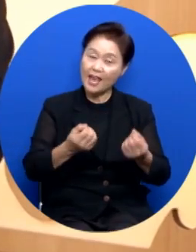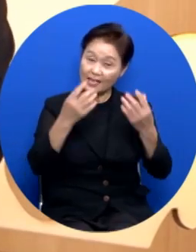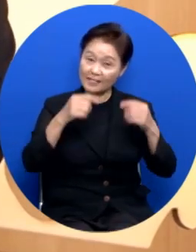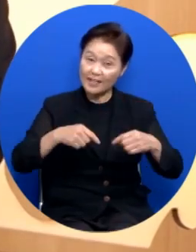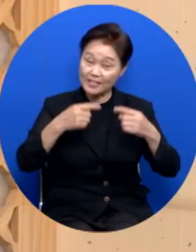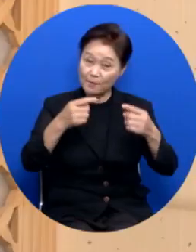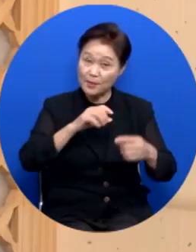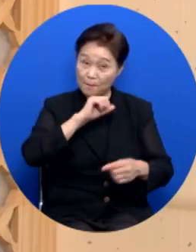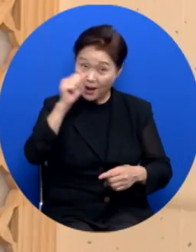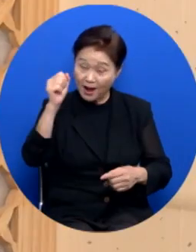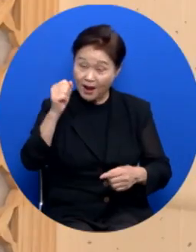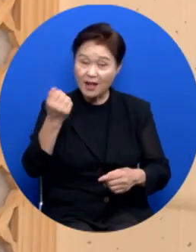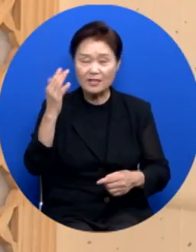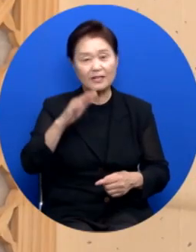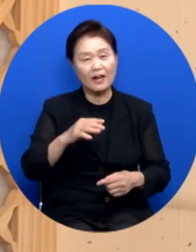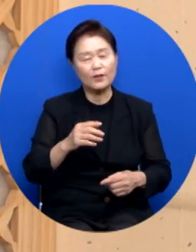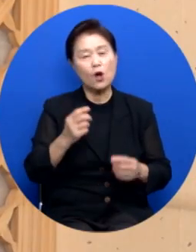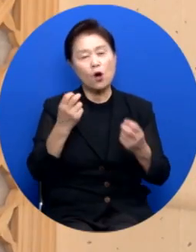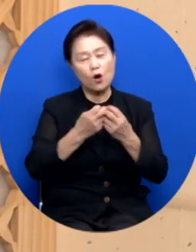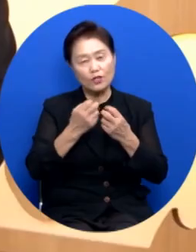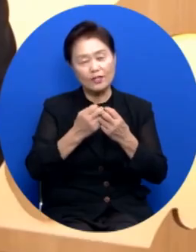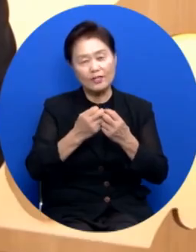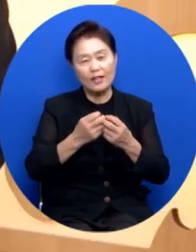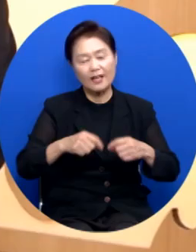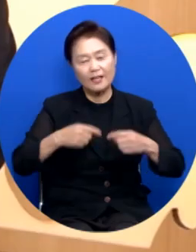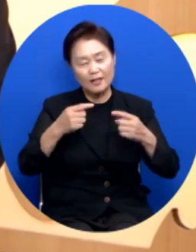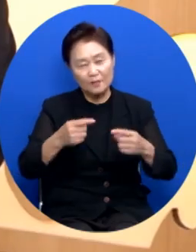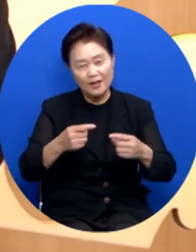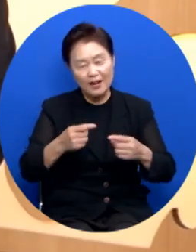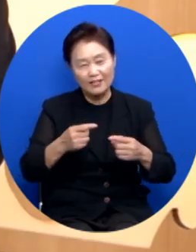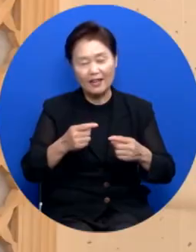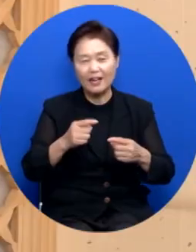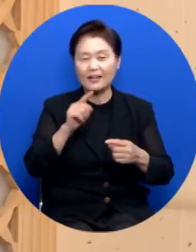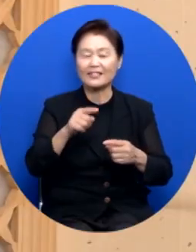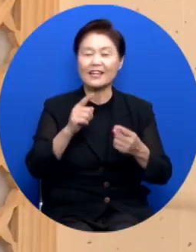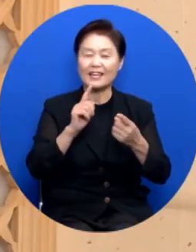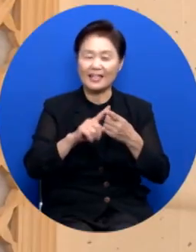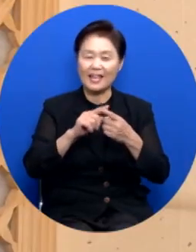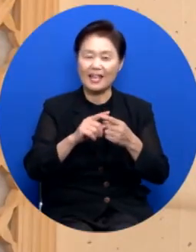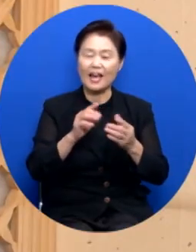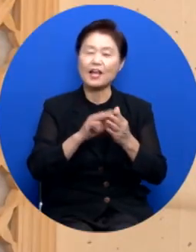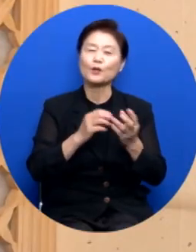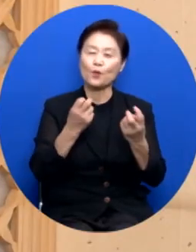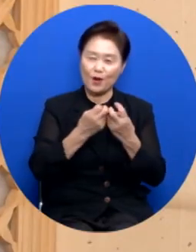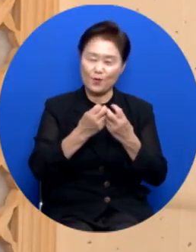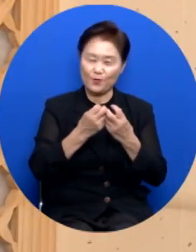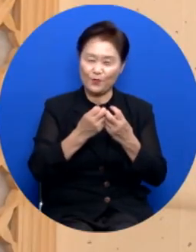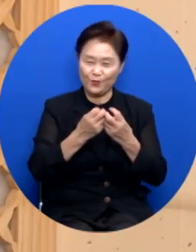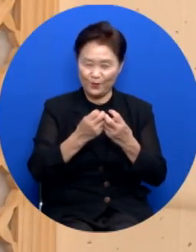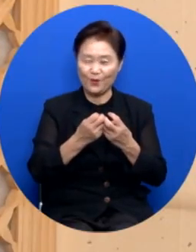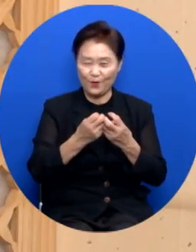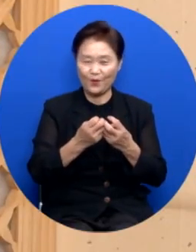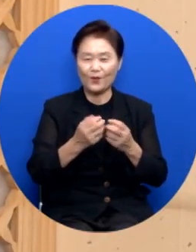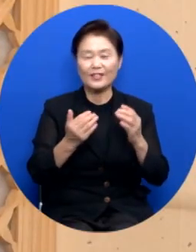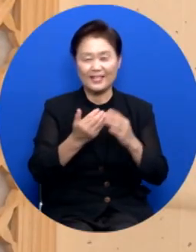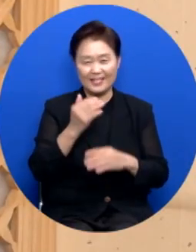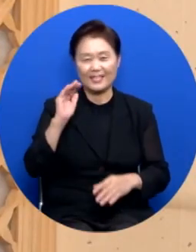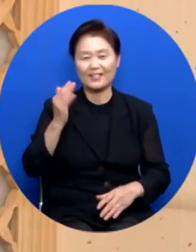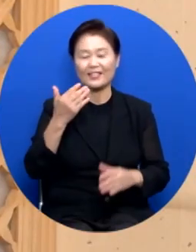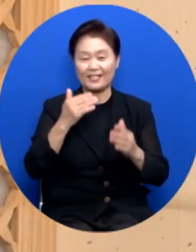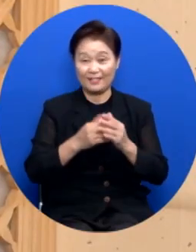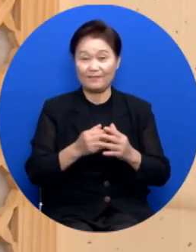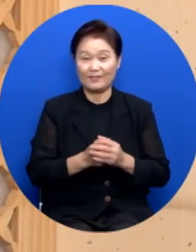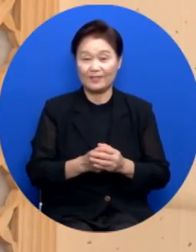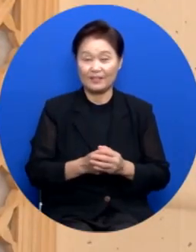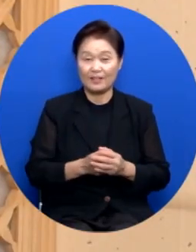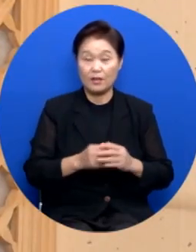요런게 조금 더 명확해지고 또 노하우도 생긴 거 같습니다 예이 국내외적으로 굉장히 많은이